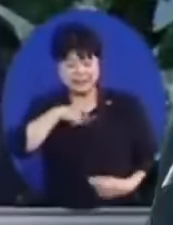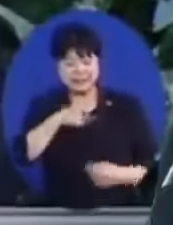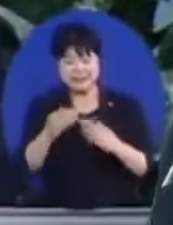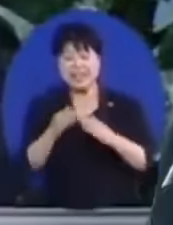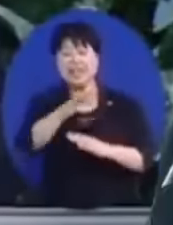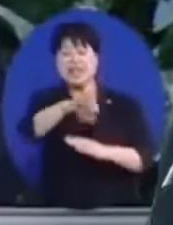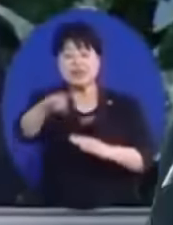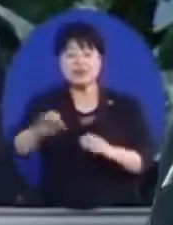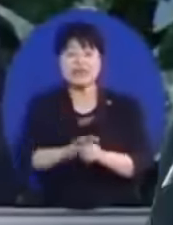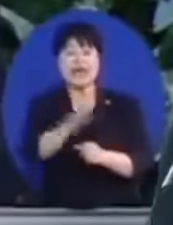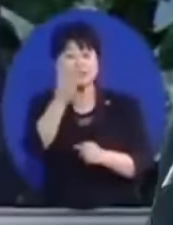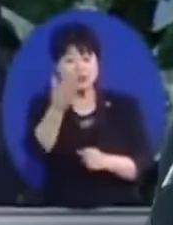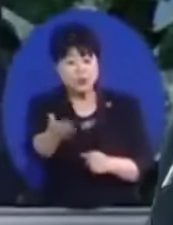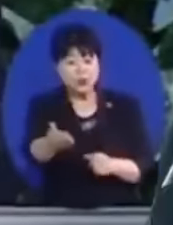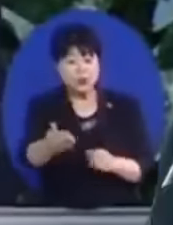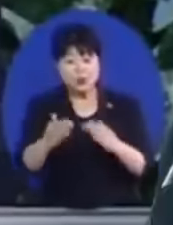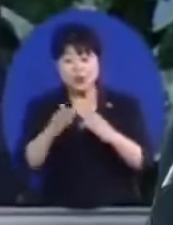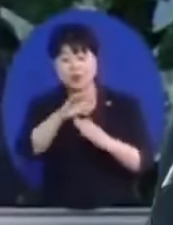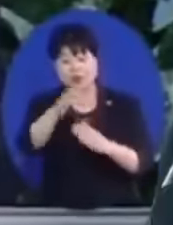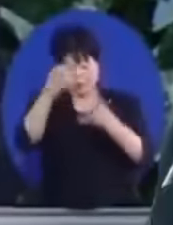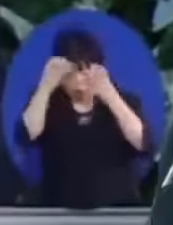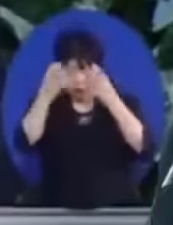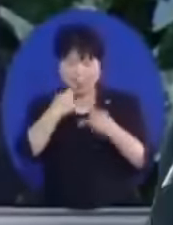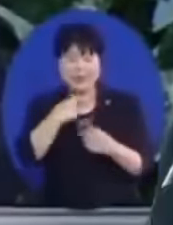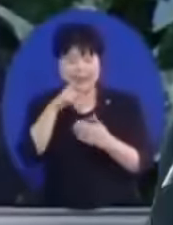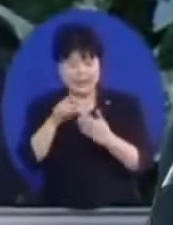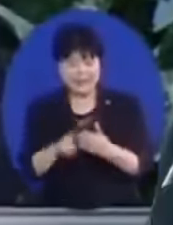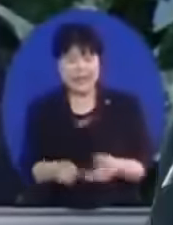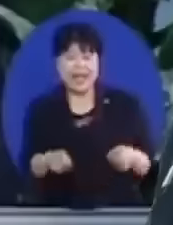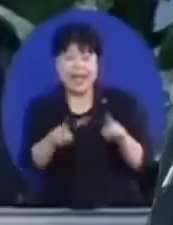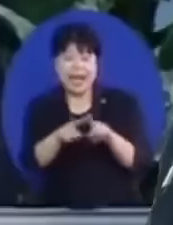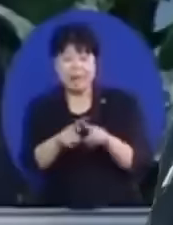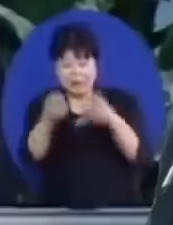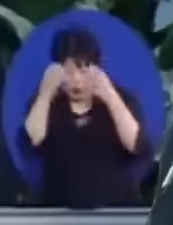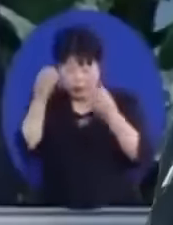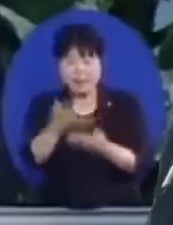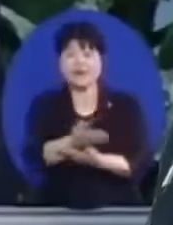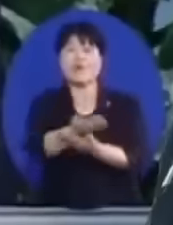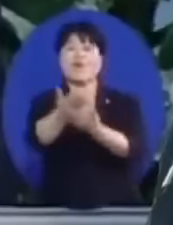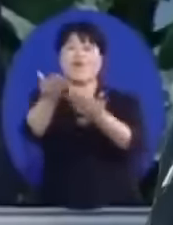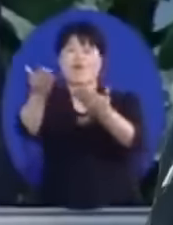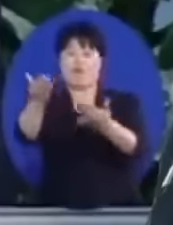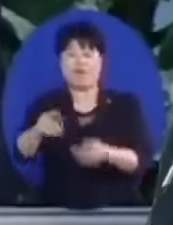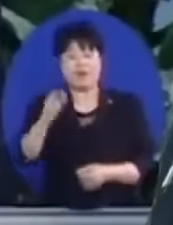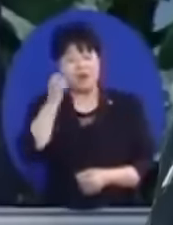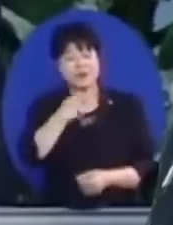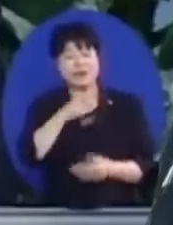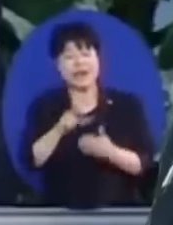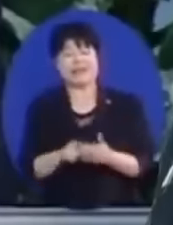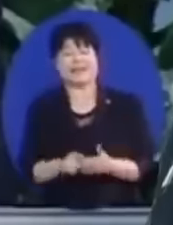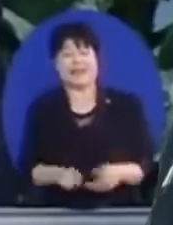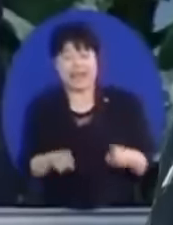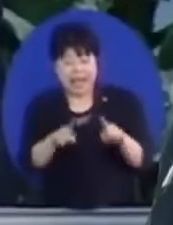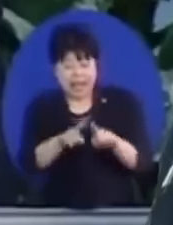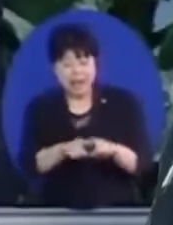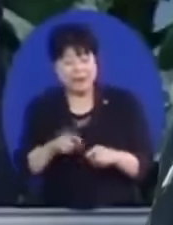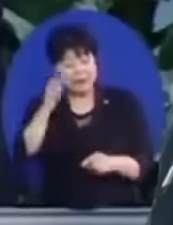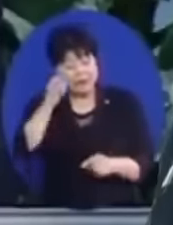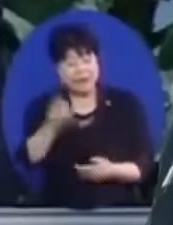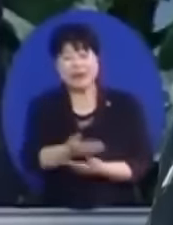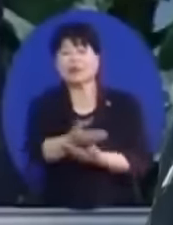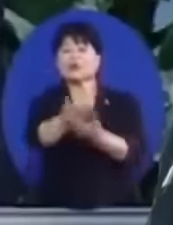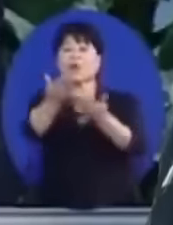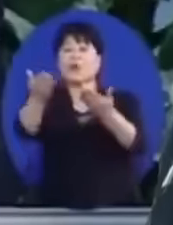이웃을 사랑하는 것입니다. 이웃이 고통당할 때 함께 고통을 나누고 이웃이 어려움 당할 때 어려움을 함께 나누어 주는